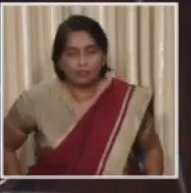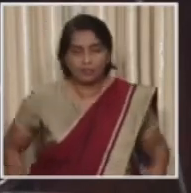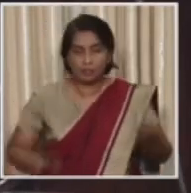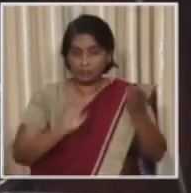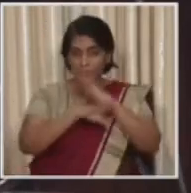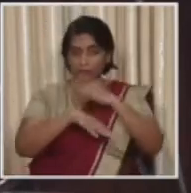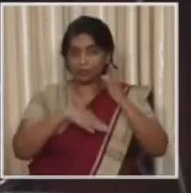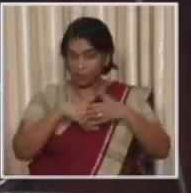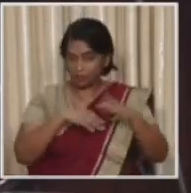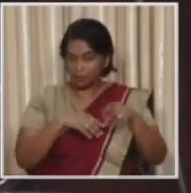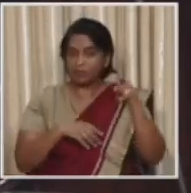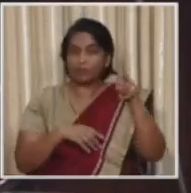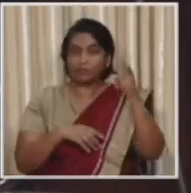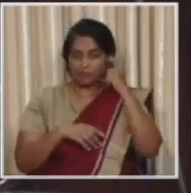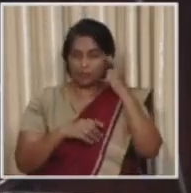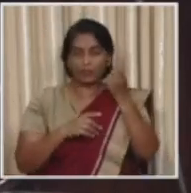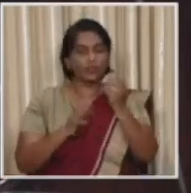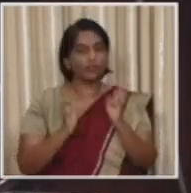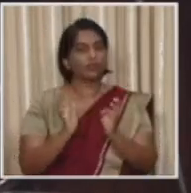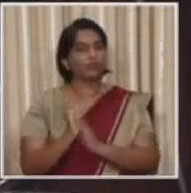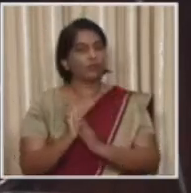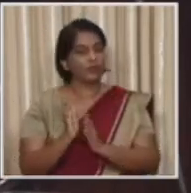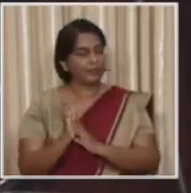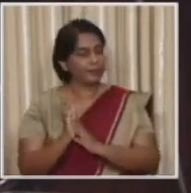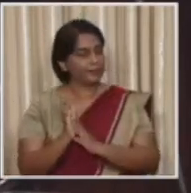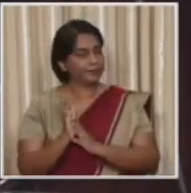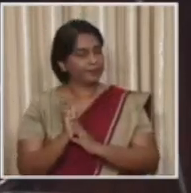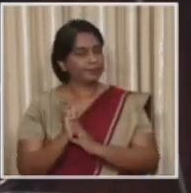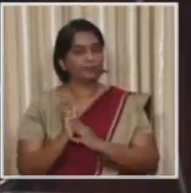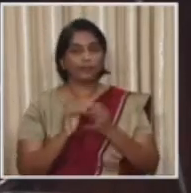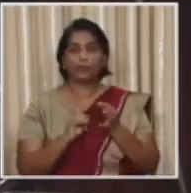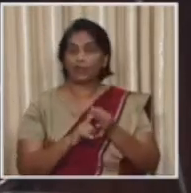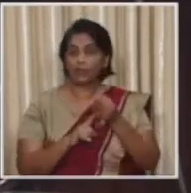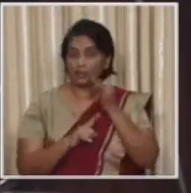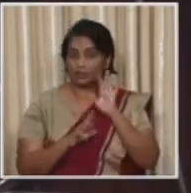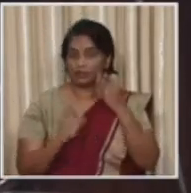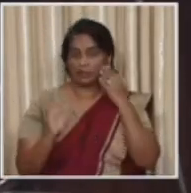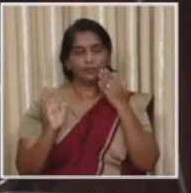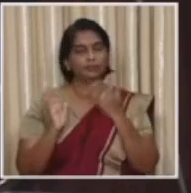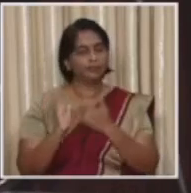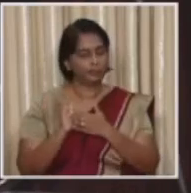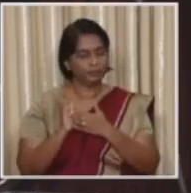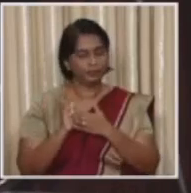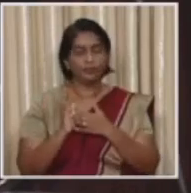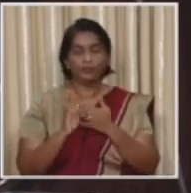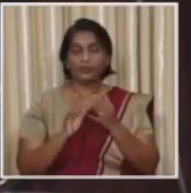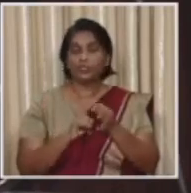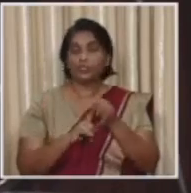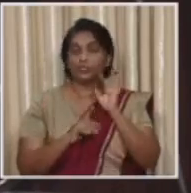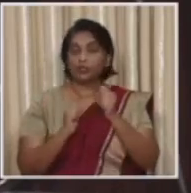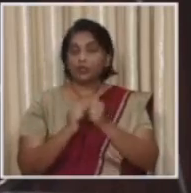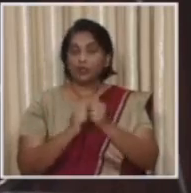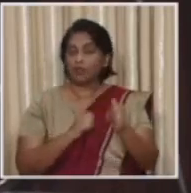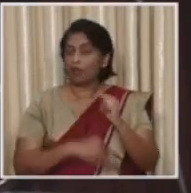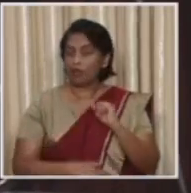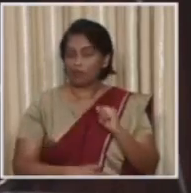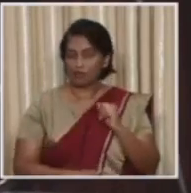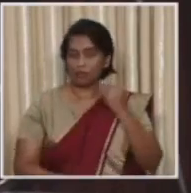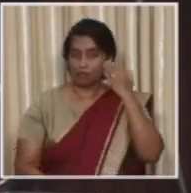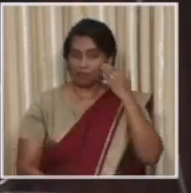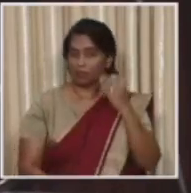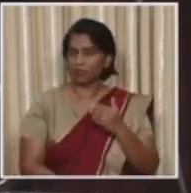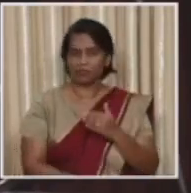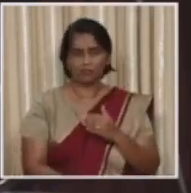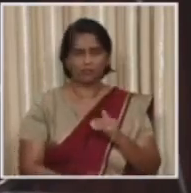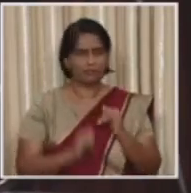ඔබතුමා දන්නවා. ඒ මුදල් කාරක සභාවේ සභාපති ධූරයේ සම්බන්ධයෙන් ජනාධිපතිතුමා කටයුතු කරපු ආකාරය